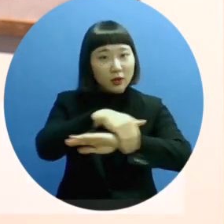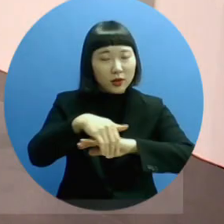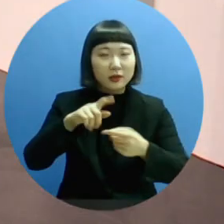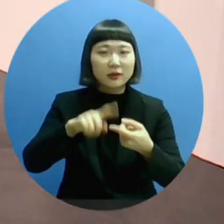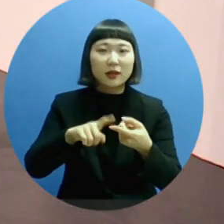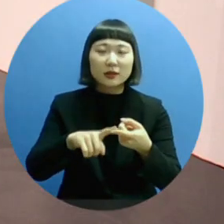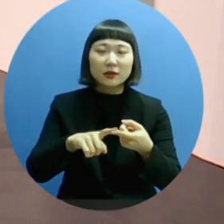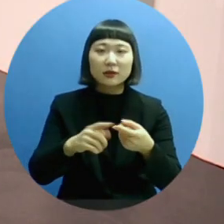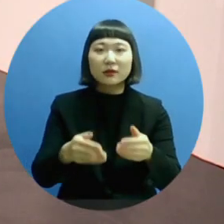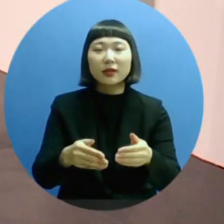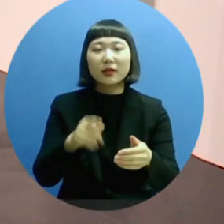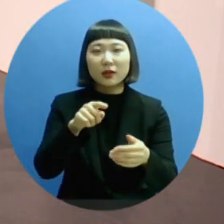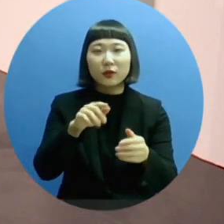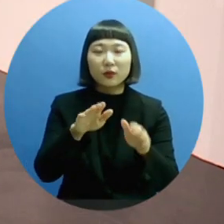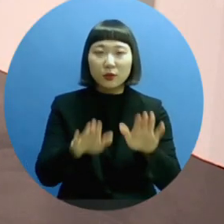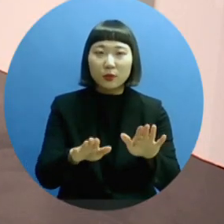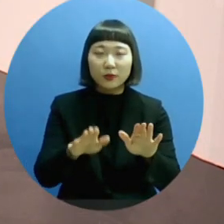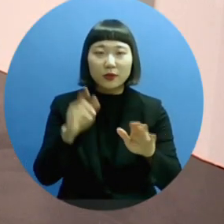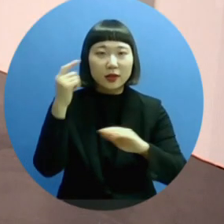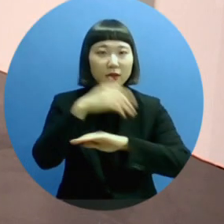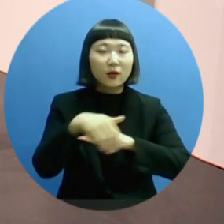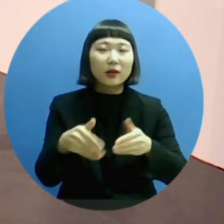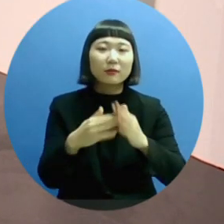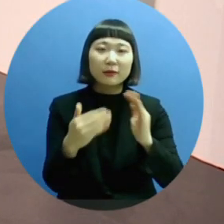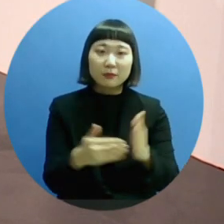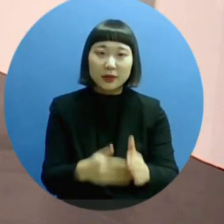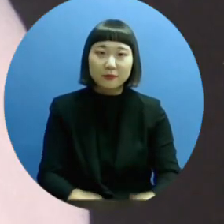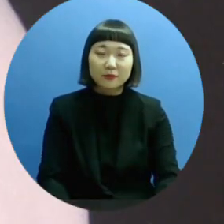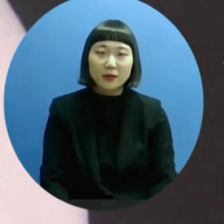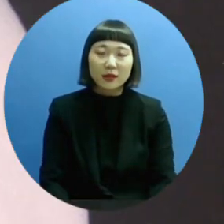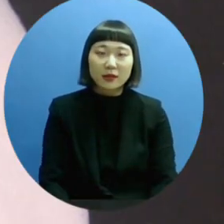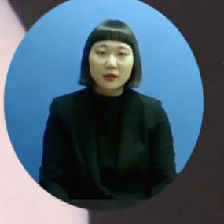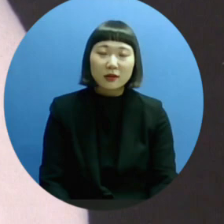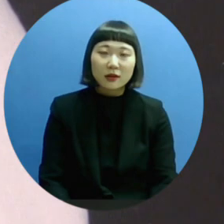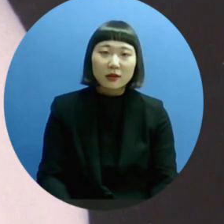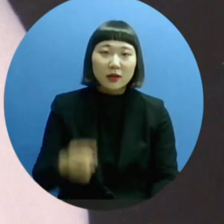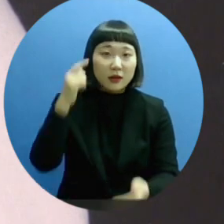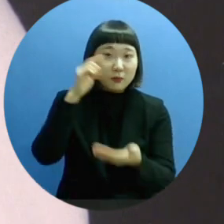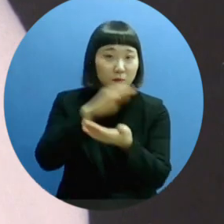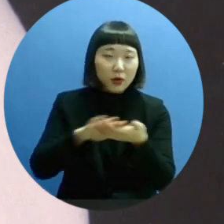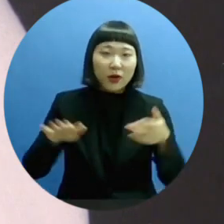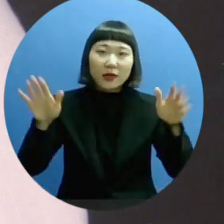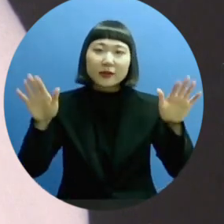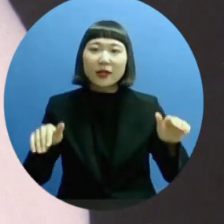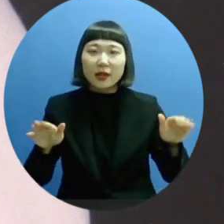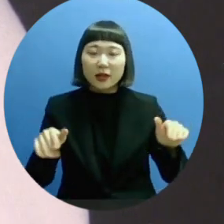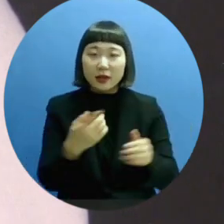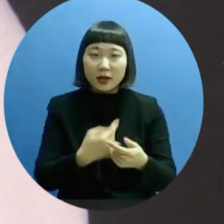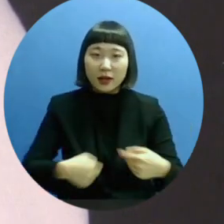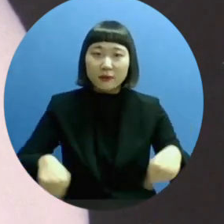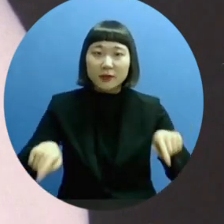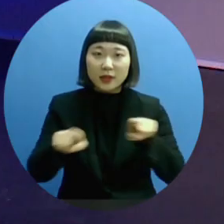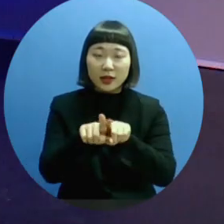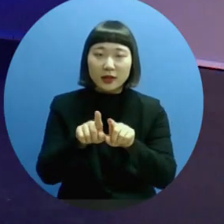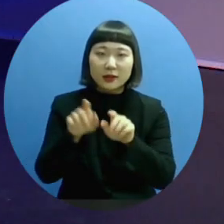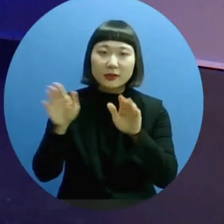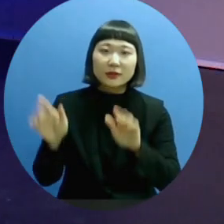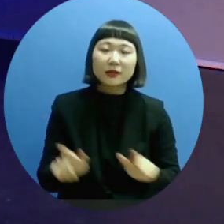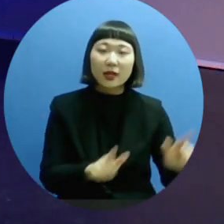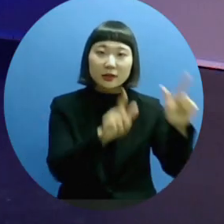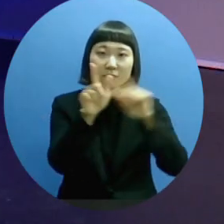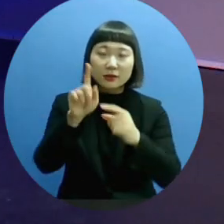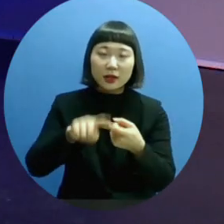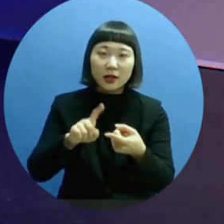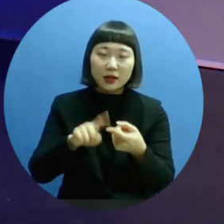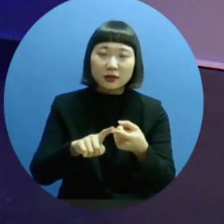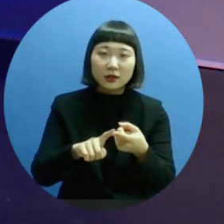되었습니다. 비둘기와의 동거 과정을 통해 동물과 인간의 공존을 이야기하는 김아람 작가.